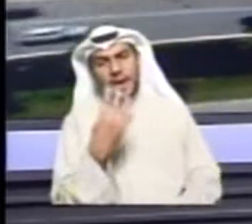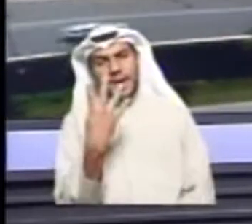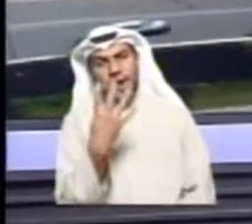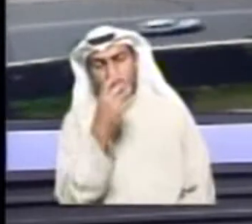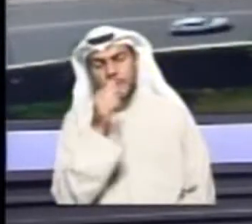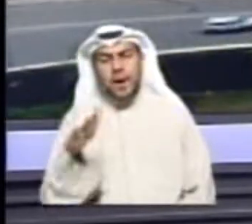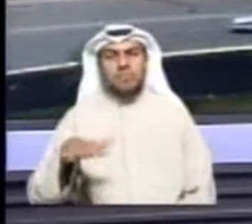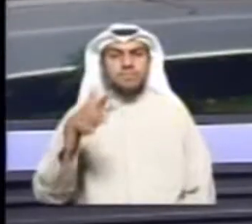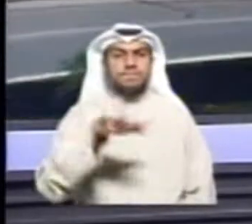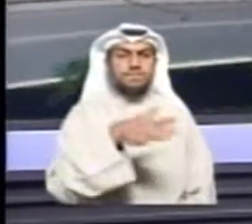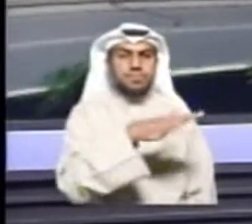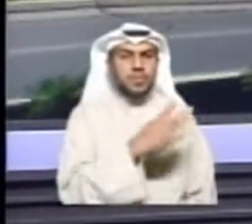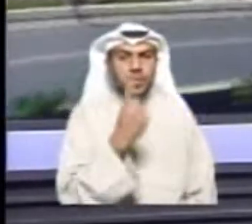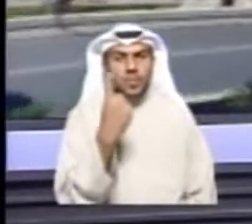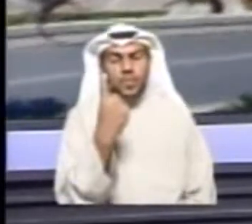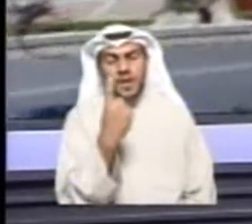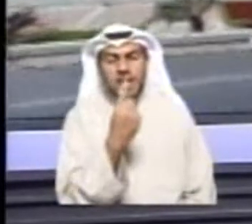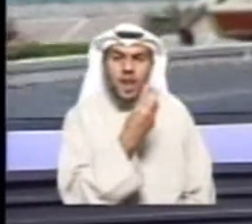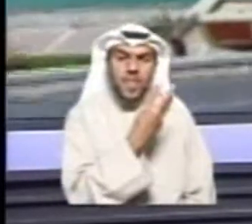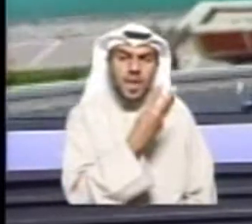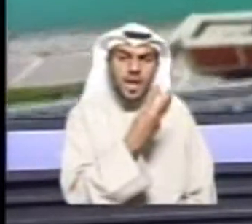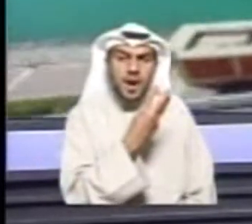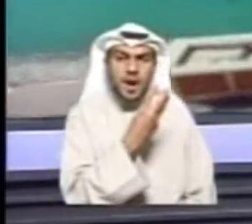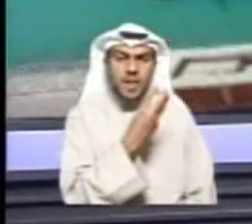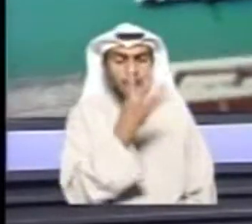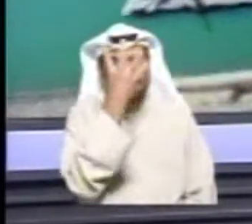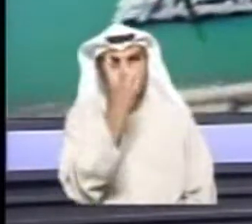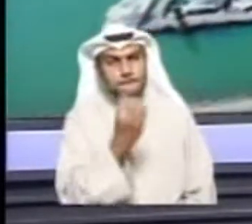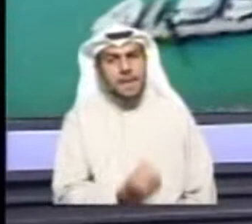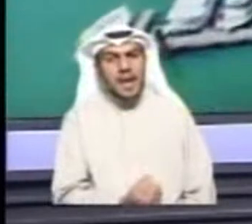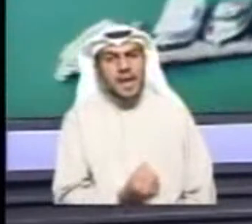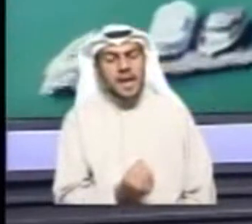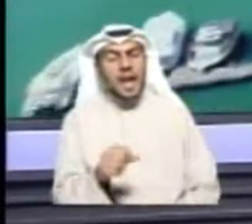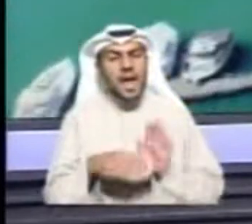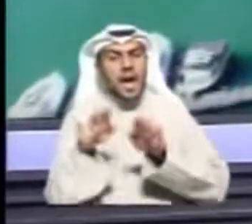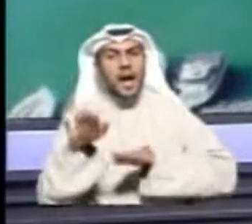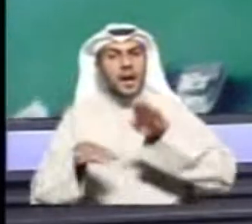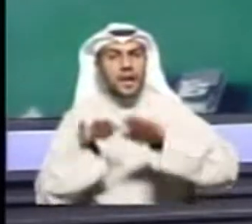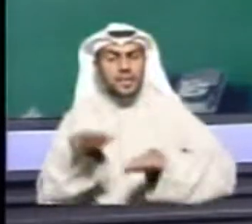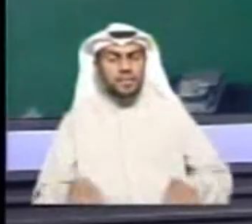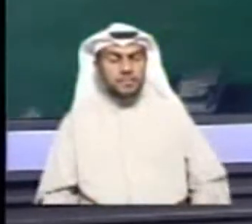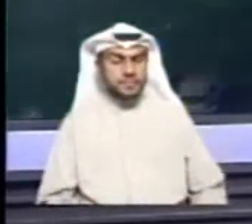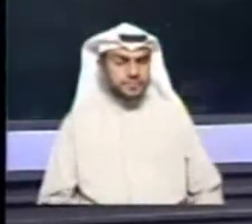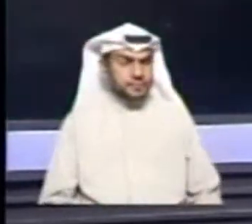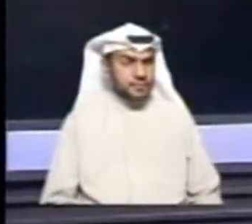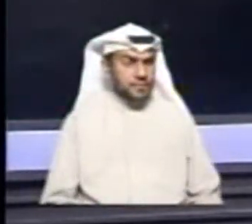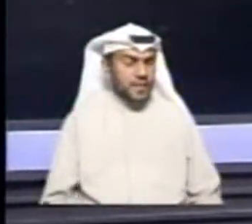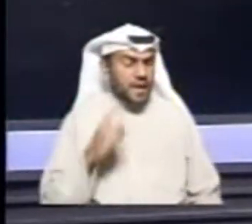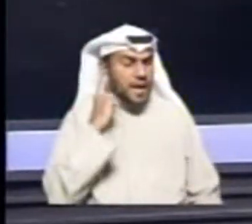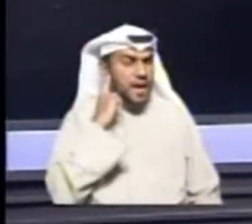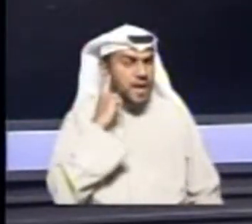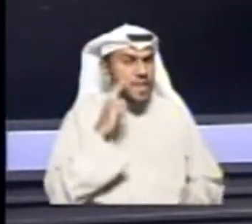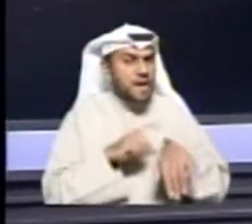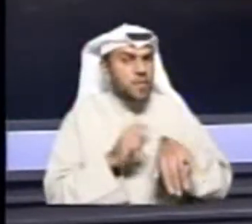أما مساء ما بين 1 إلى 3 أقدام، ولازلنا في فترات الفساد اللي تكون فيها تيارات الماء ضعيفة. المواقيت بإذن الله حسب